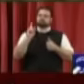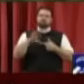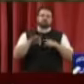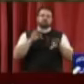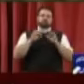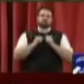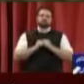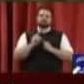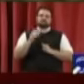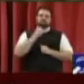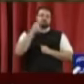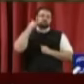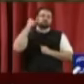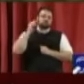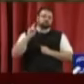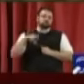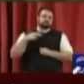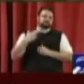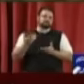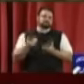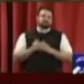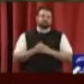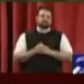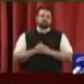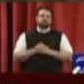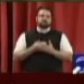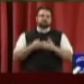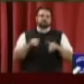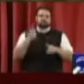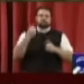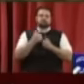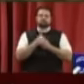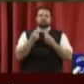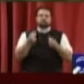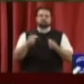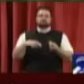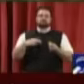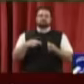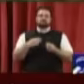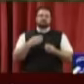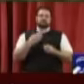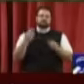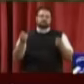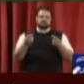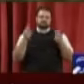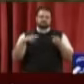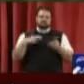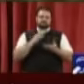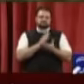mai răspun la telefoane. Nu mai este. De aceea, un prieten bun este deprețuit. Sunt foarte rar. De aceea, eu